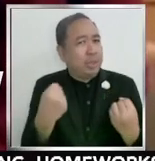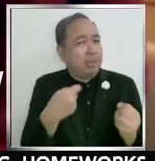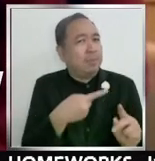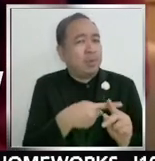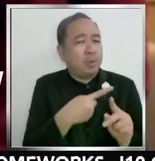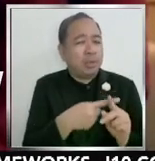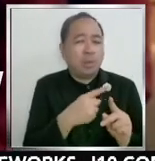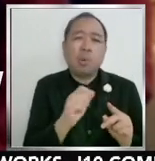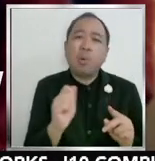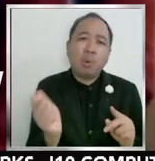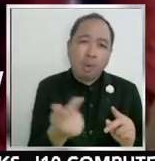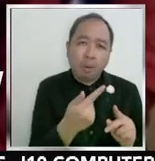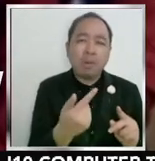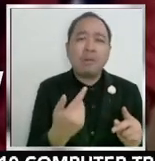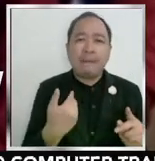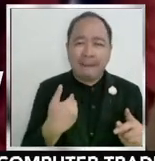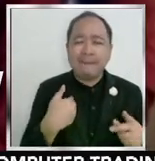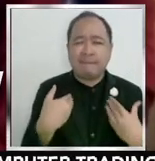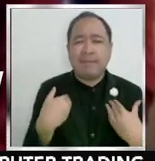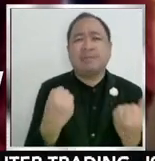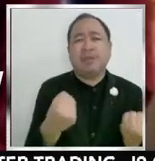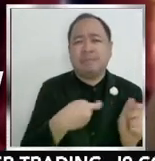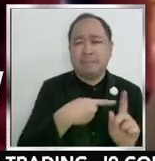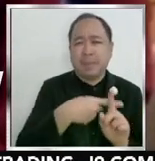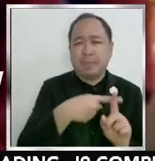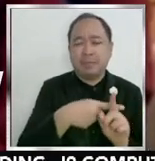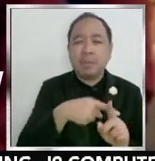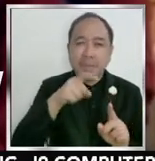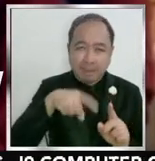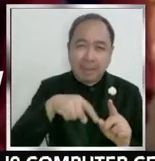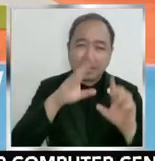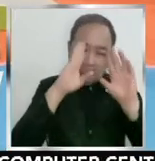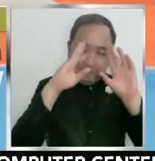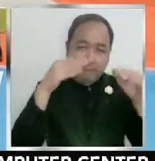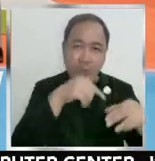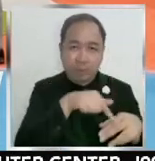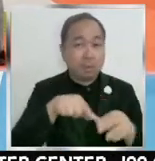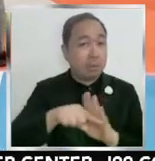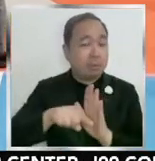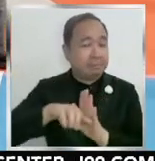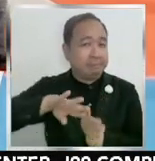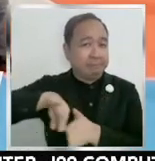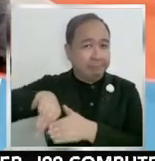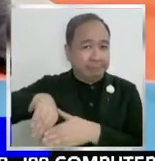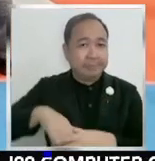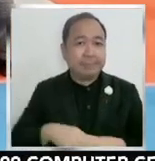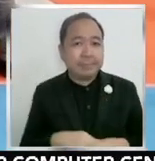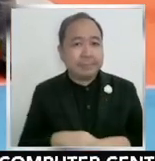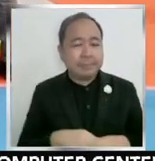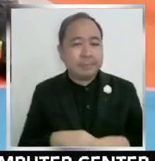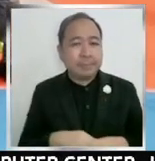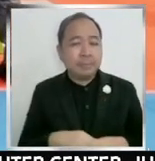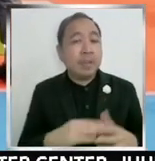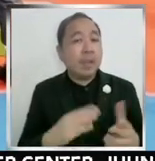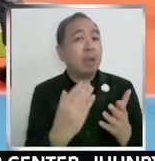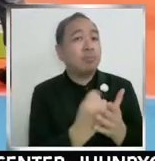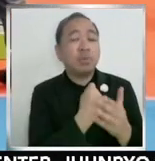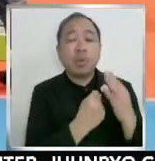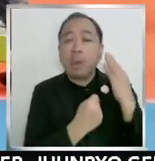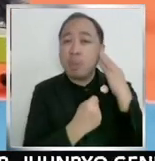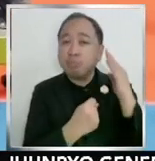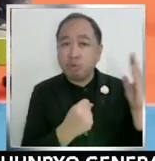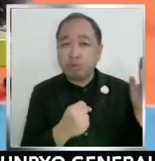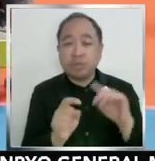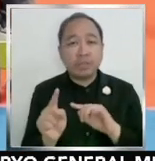talagang strength. Dapat siguro dun tayo mag-focus. Naka-bronze medal rin si Esposo sa